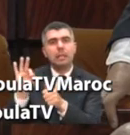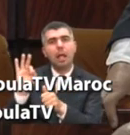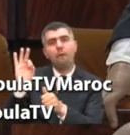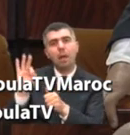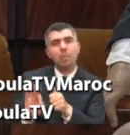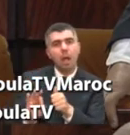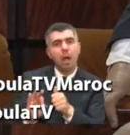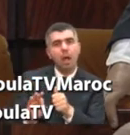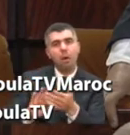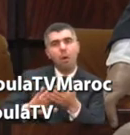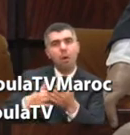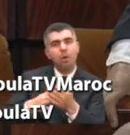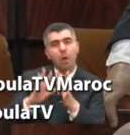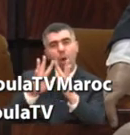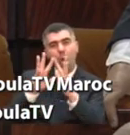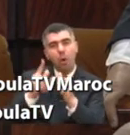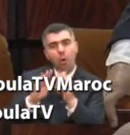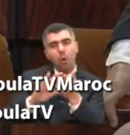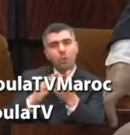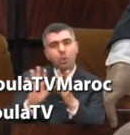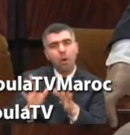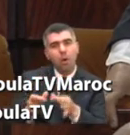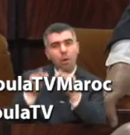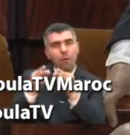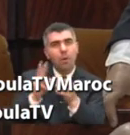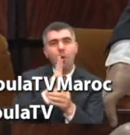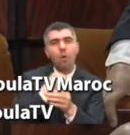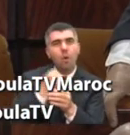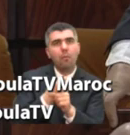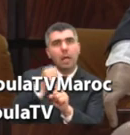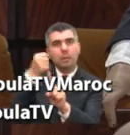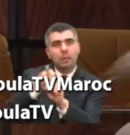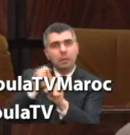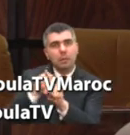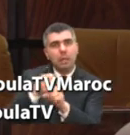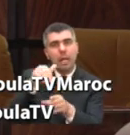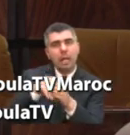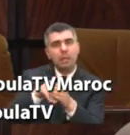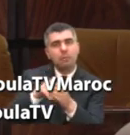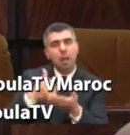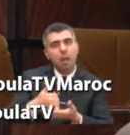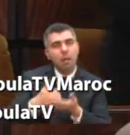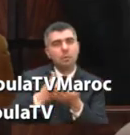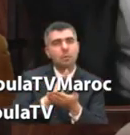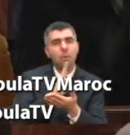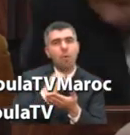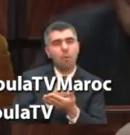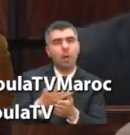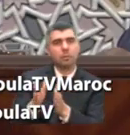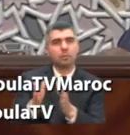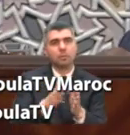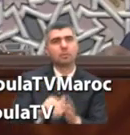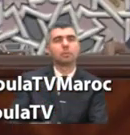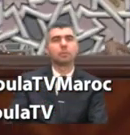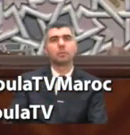المقاصة. نسائلكم عن حصيلة خطة الحكومة المتعلقة بإصلاح نظام المقاصة. كلمة السيد الوزير الجواب،